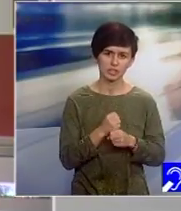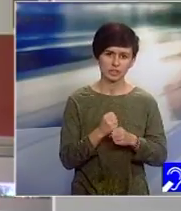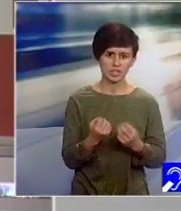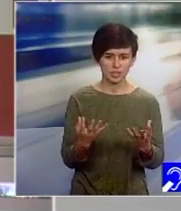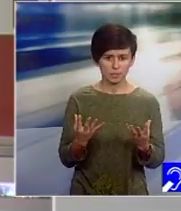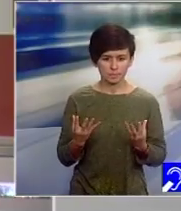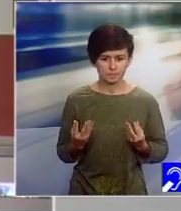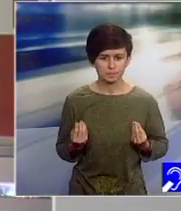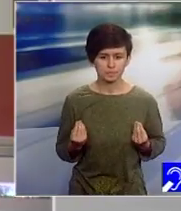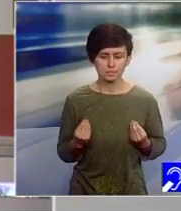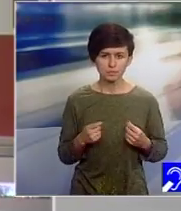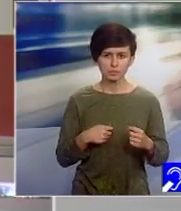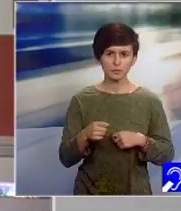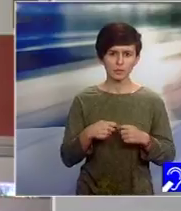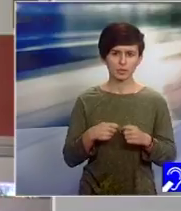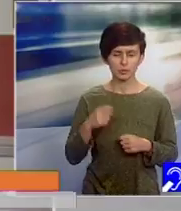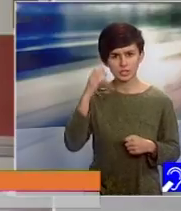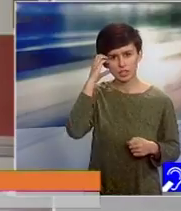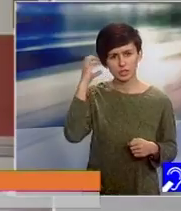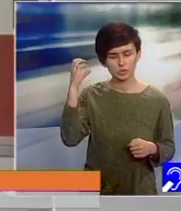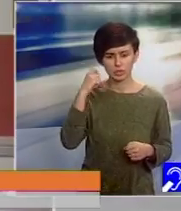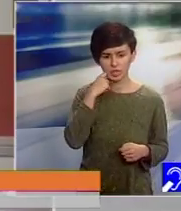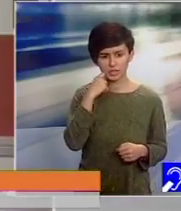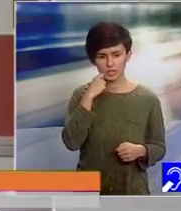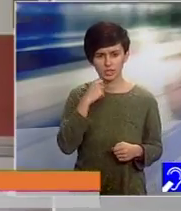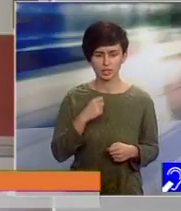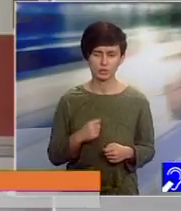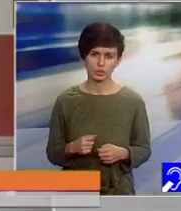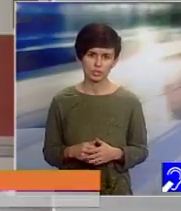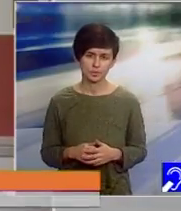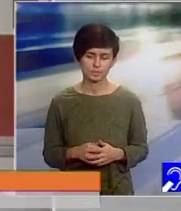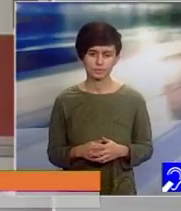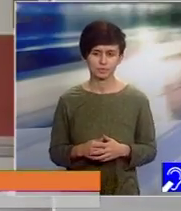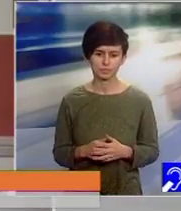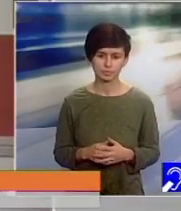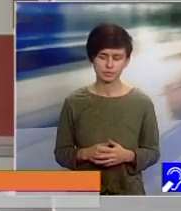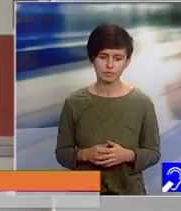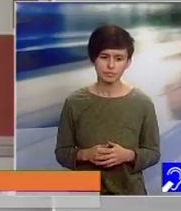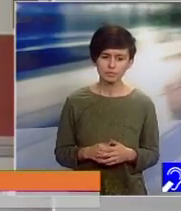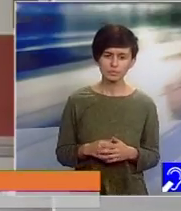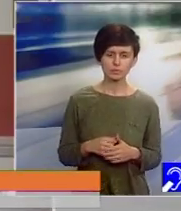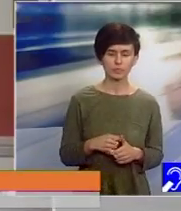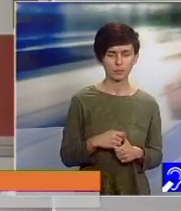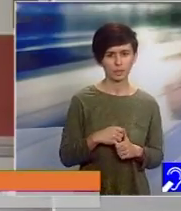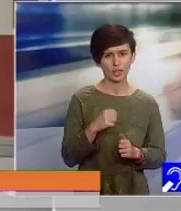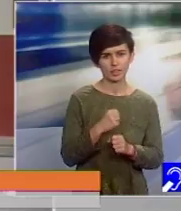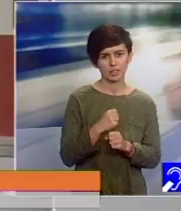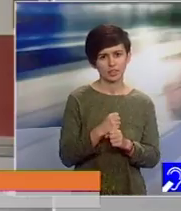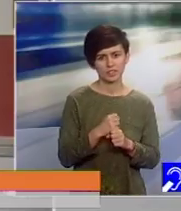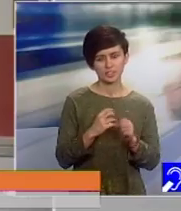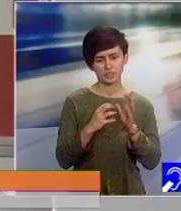piața culturală clujană și nu numai, pe piața culturală din România, să-l transformi într-un veritabil brand de Cluj